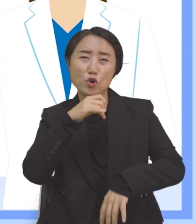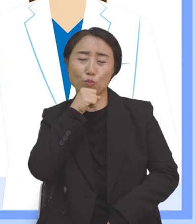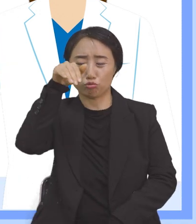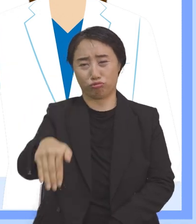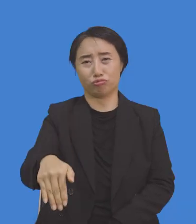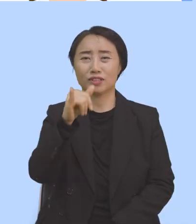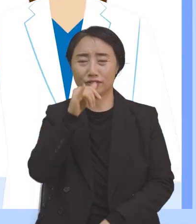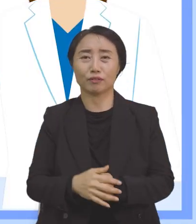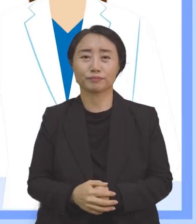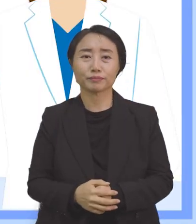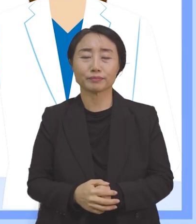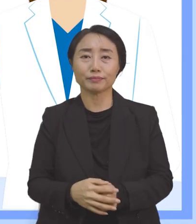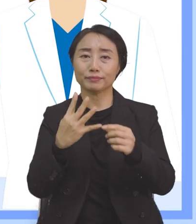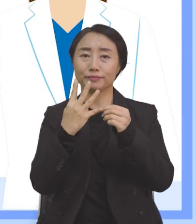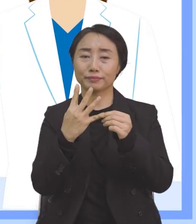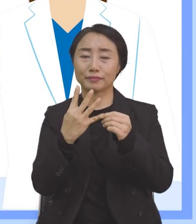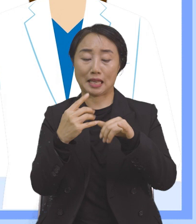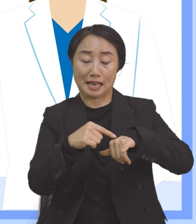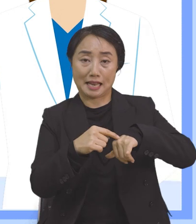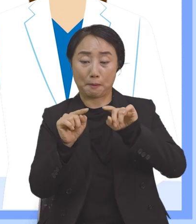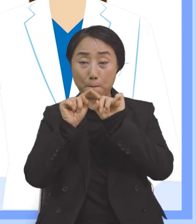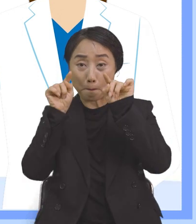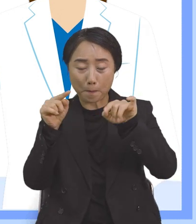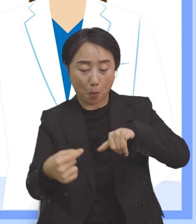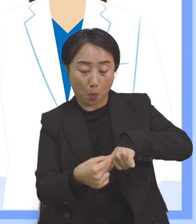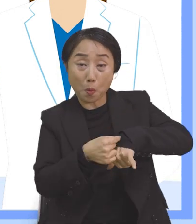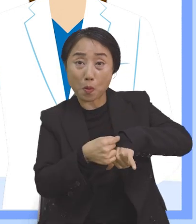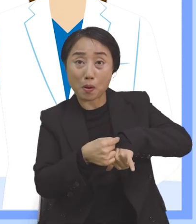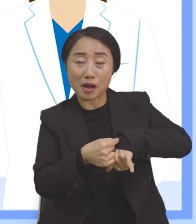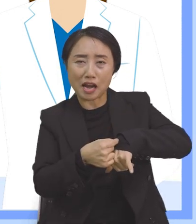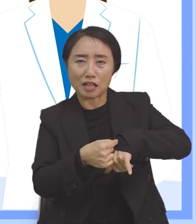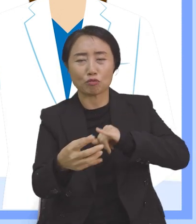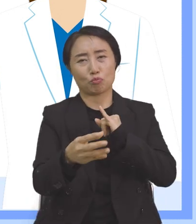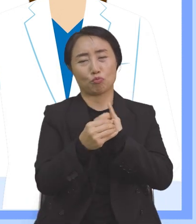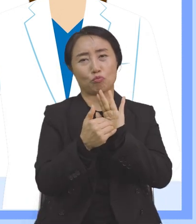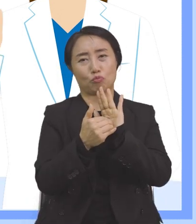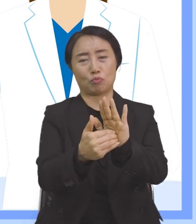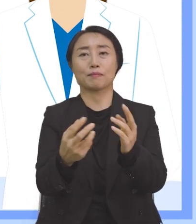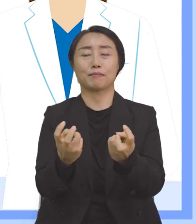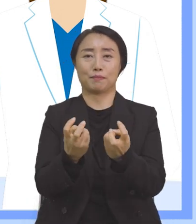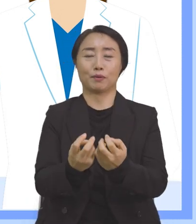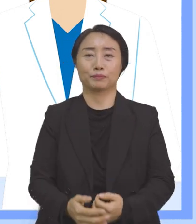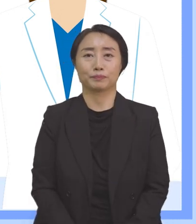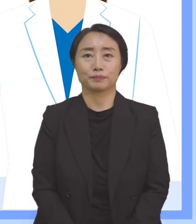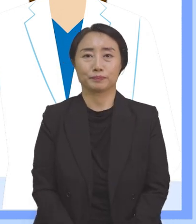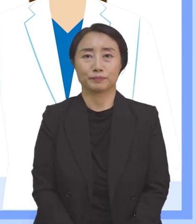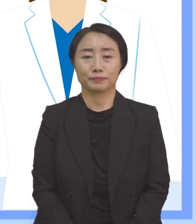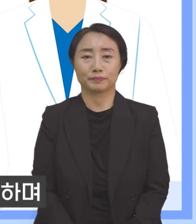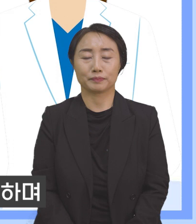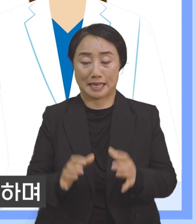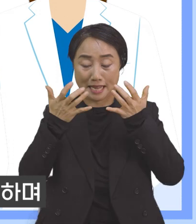있습니다. 네 번째는 자궁 내에 작은 피임 기구를 삽입하여 수정과 착상을 막는